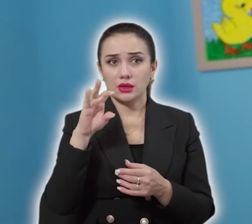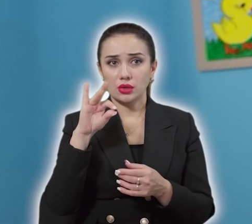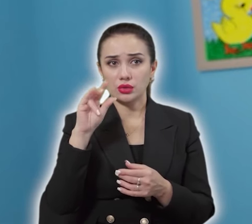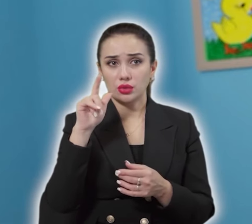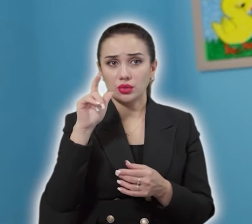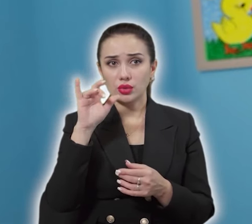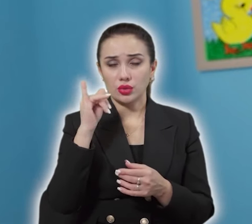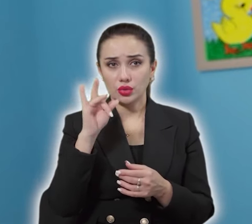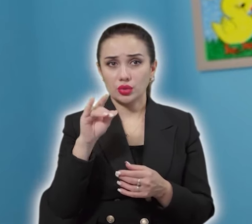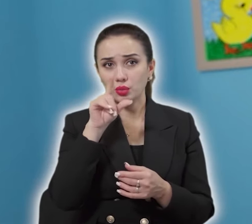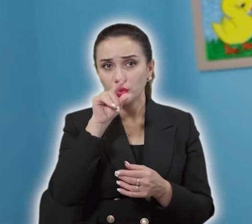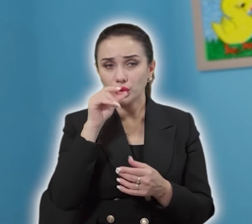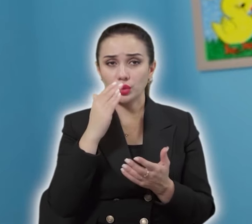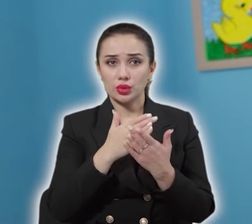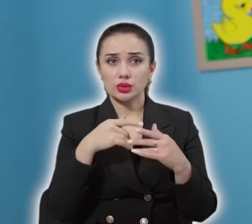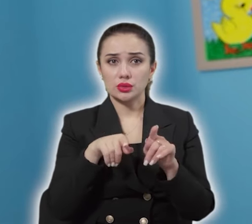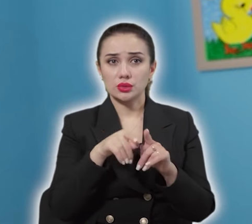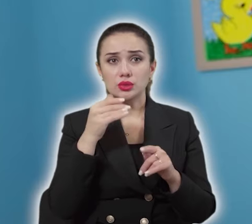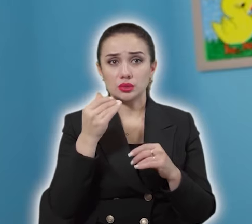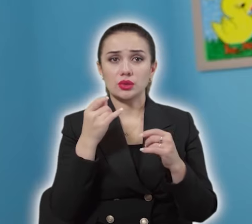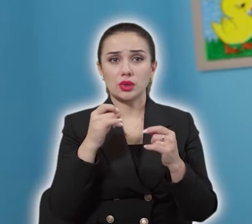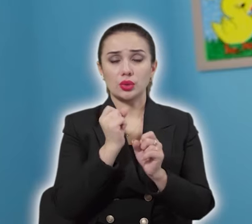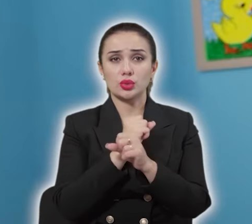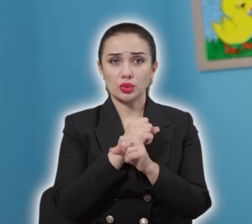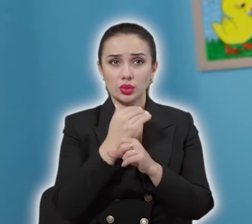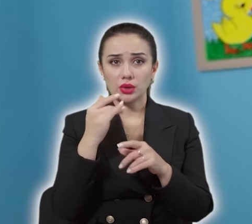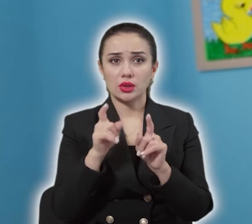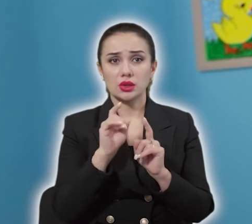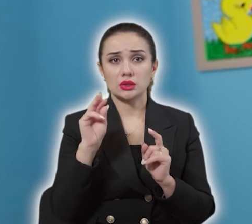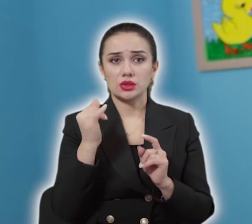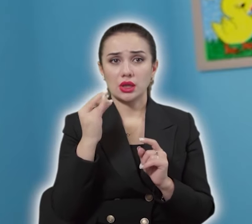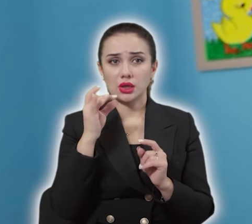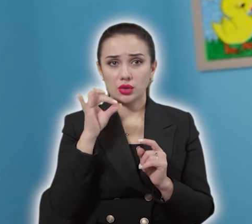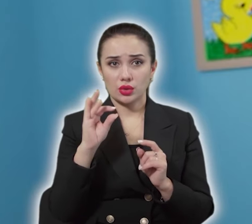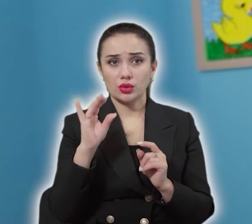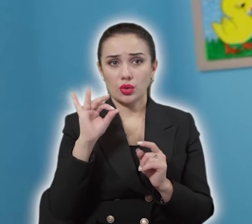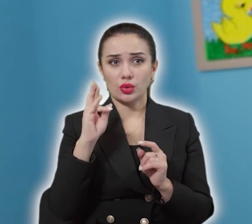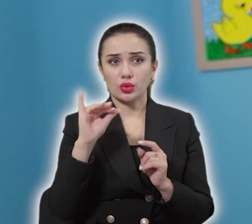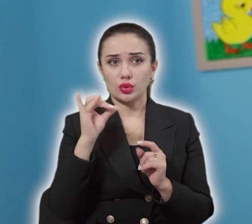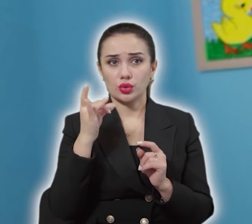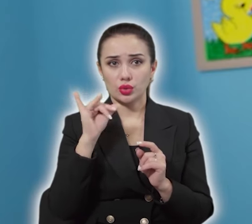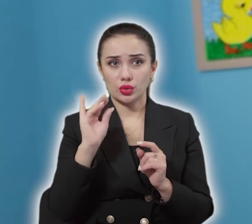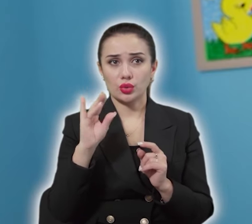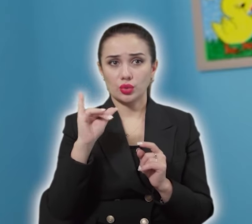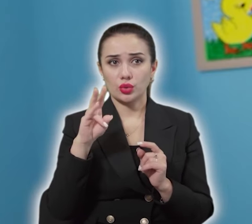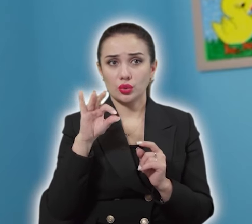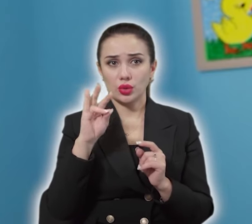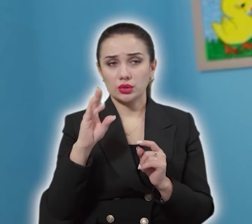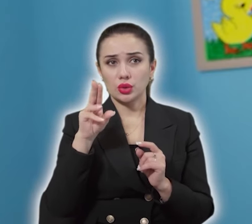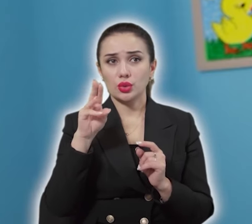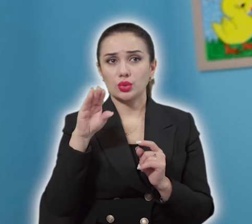ilonxo'r burgut, qoraqush kabilar uchraydi. Yirik hayvonlardan tuya, jayron, oqquyruq,